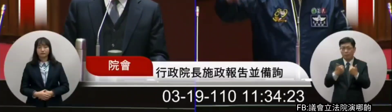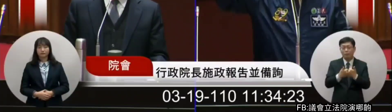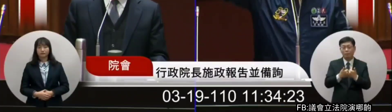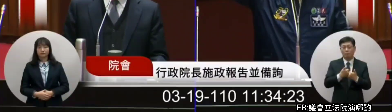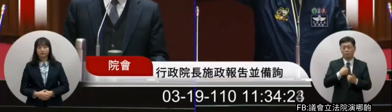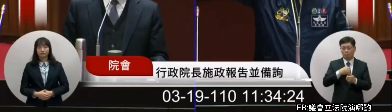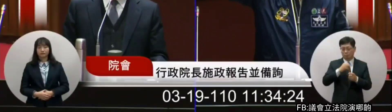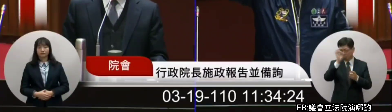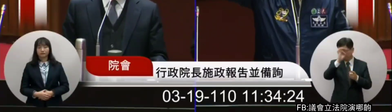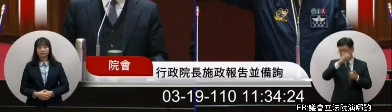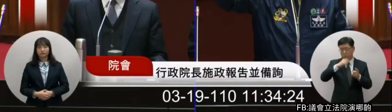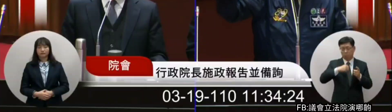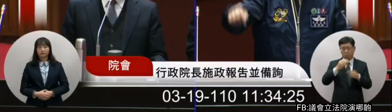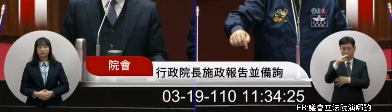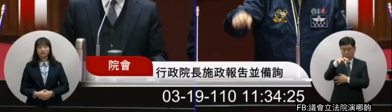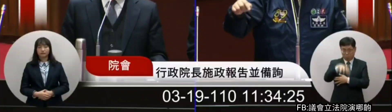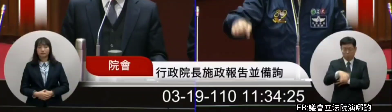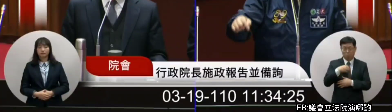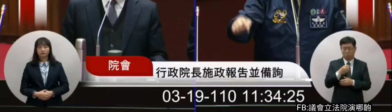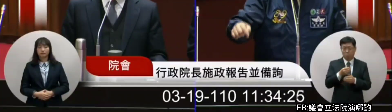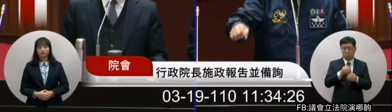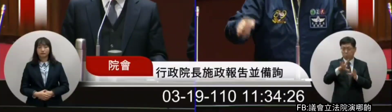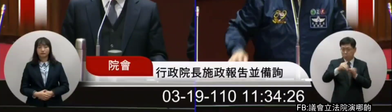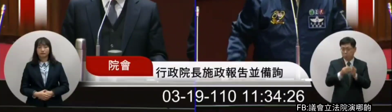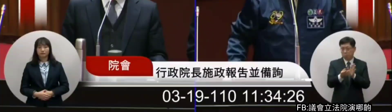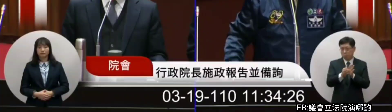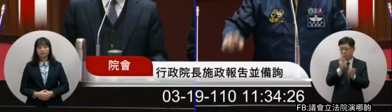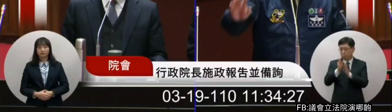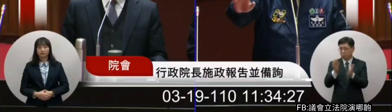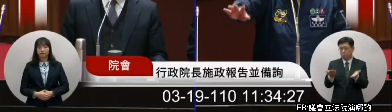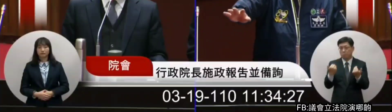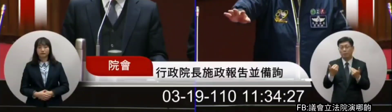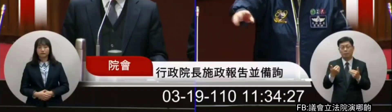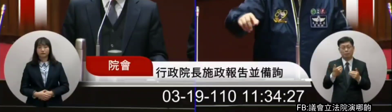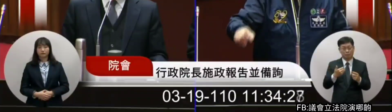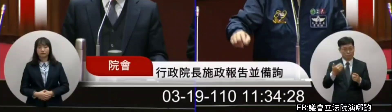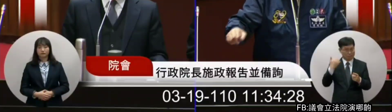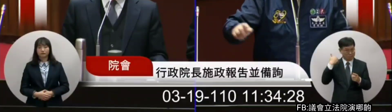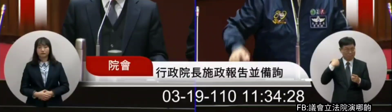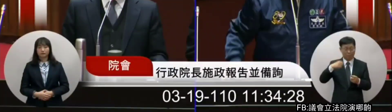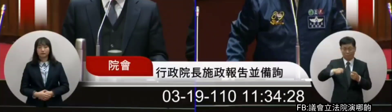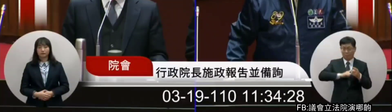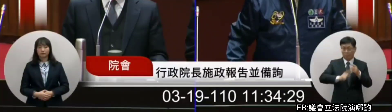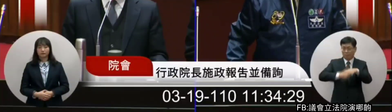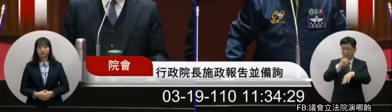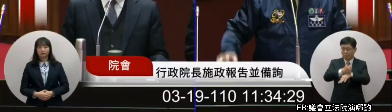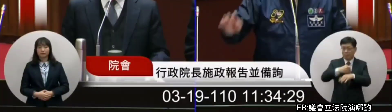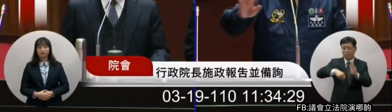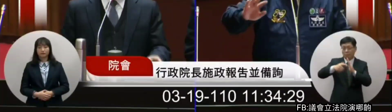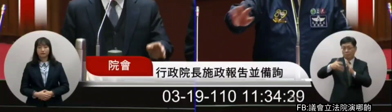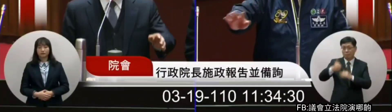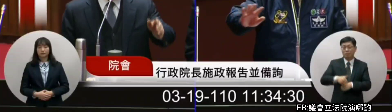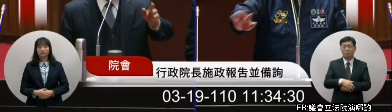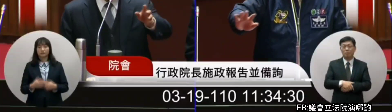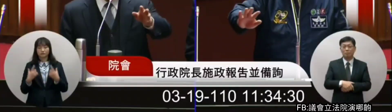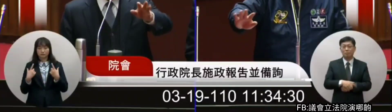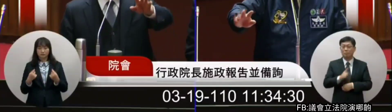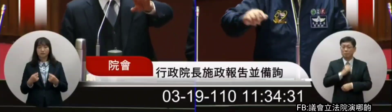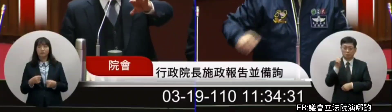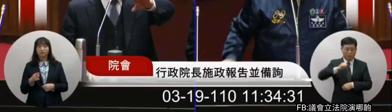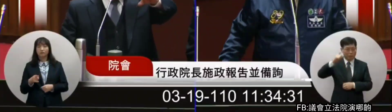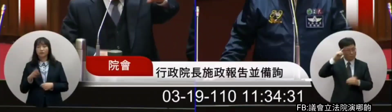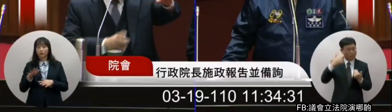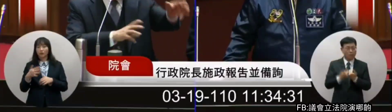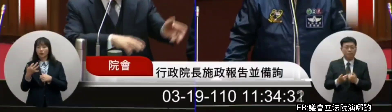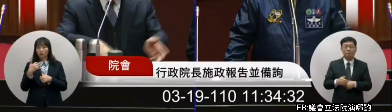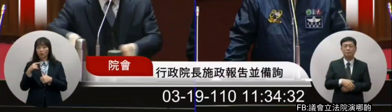要跟相关行政部门调取相关的资料，而当时作为行政部门的你是不同意的。 你